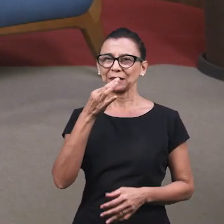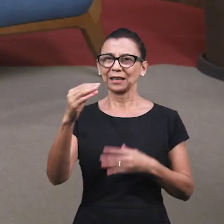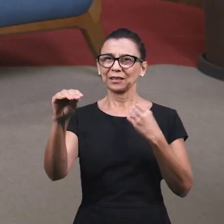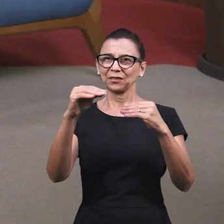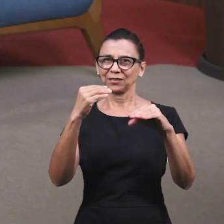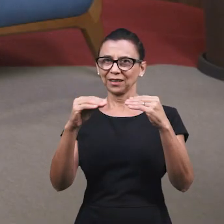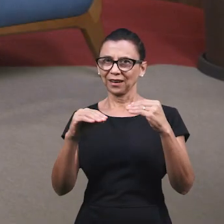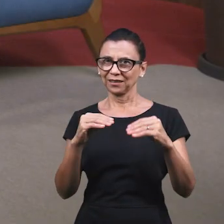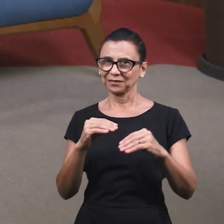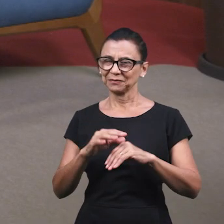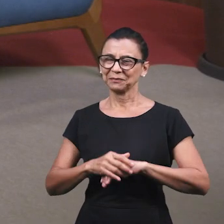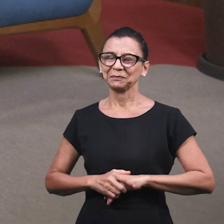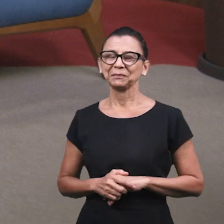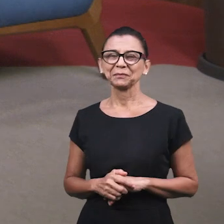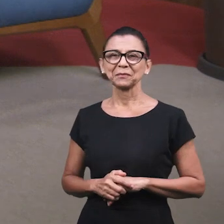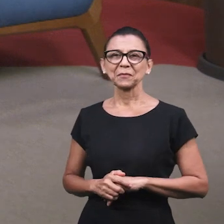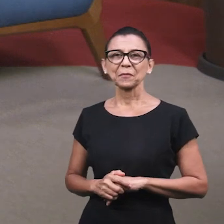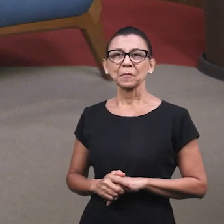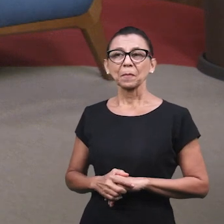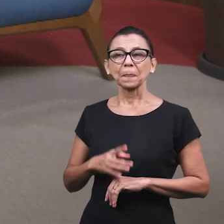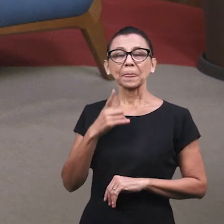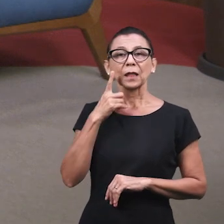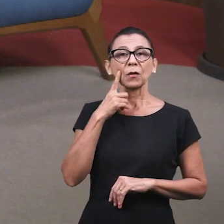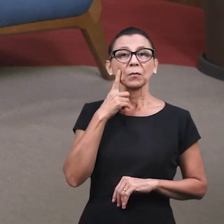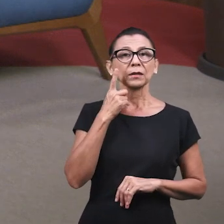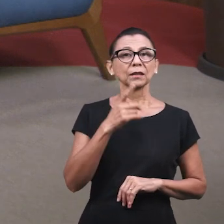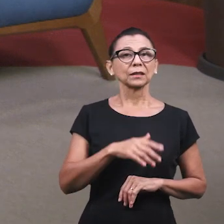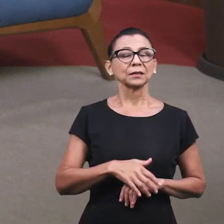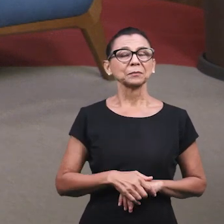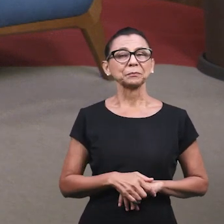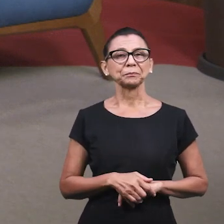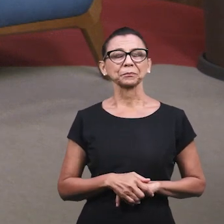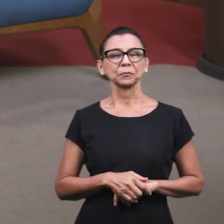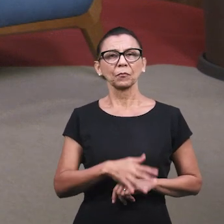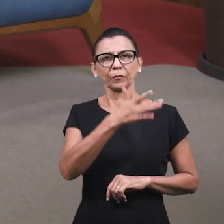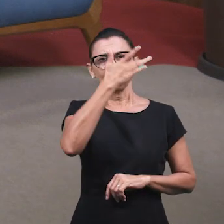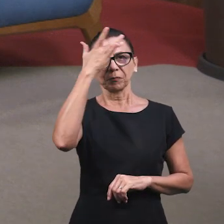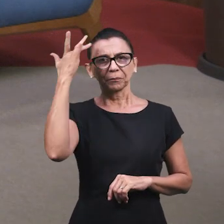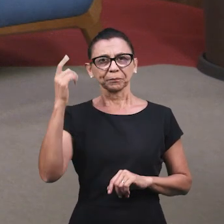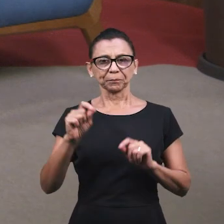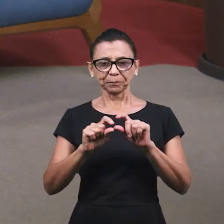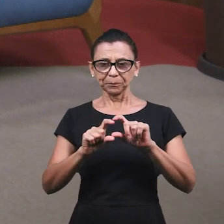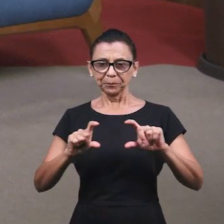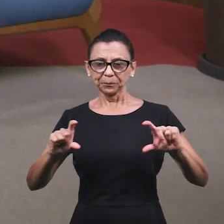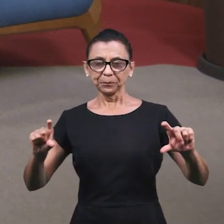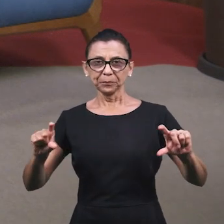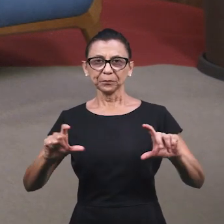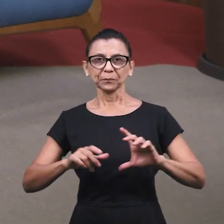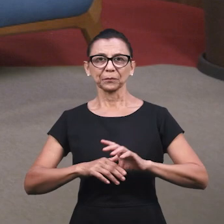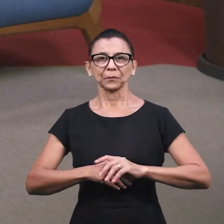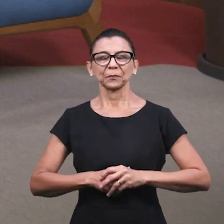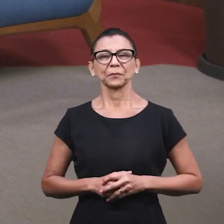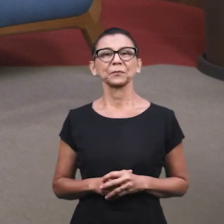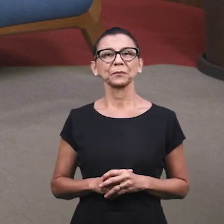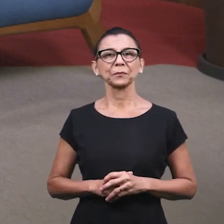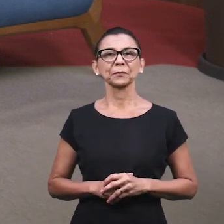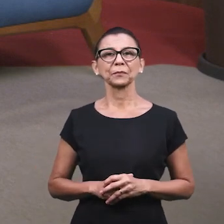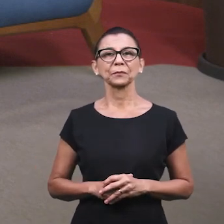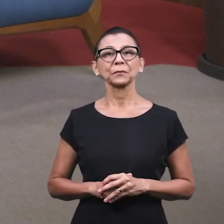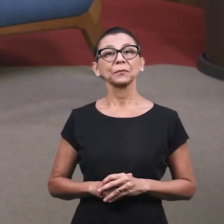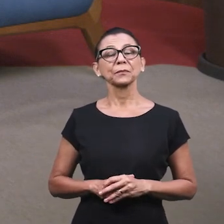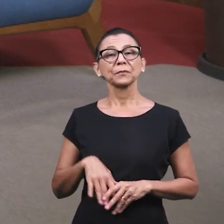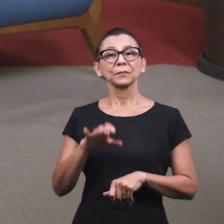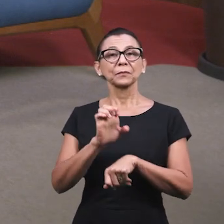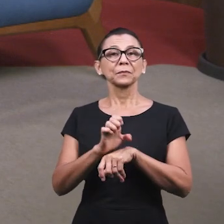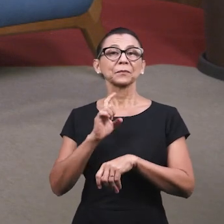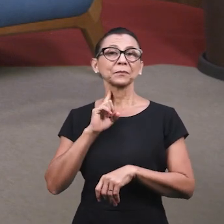sera un plaisir de recevoir votre participation, votre commentaire. Nous allons maintenant vous montrer un des commentaires. On a reçu cette semaine, est